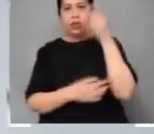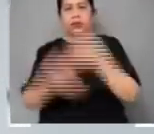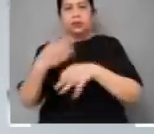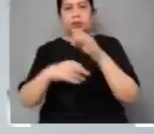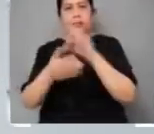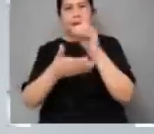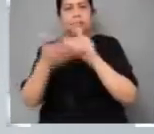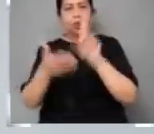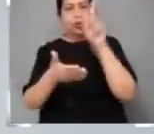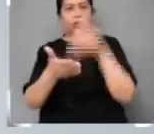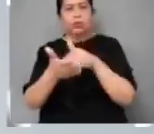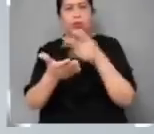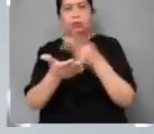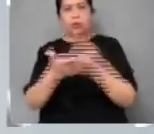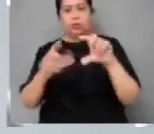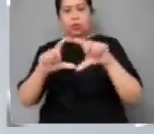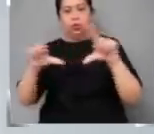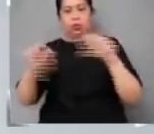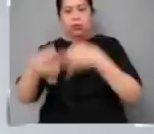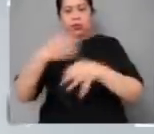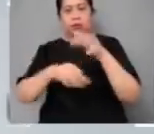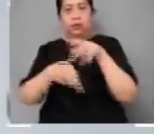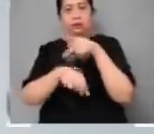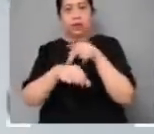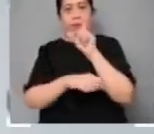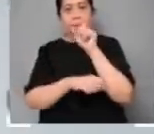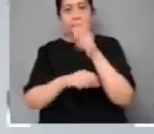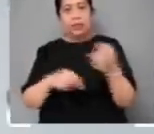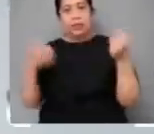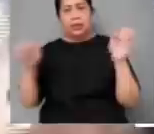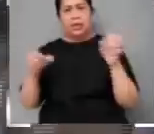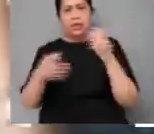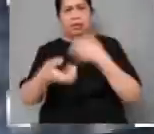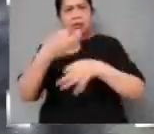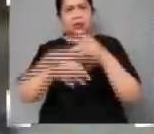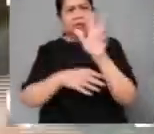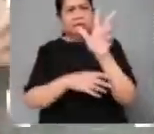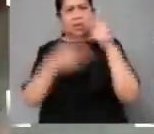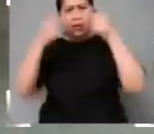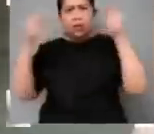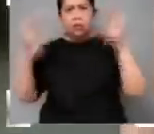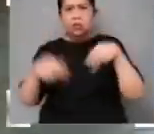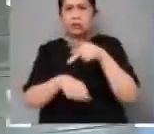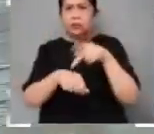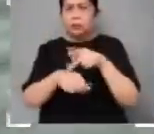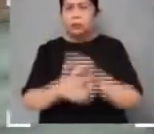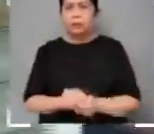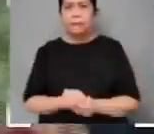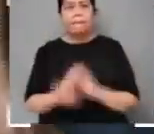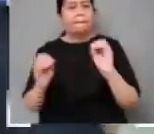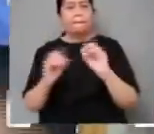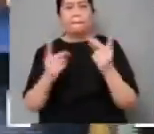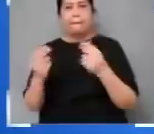1,000 peso bill kung saan ipinalit ang Philippine Eagle sa imahe ng tatlong bayani ng Pilipinas. Walang public engagement ngayon